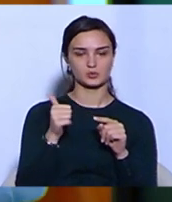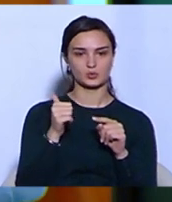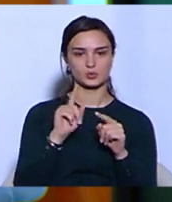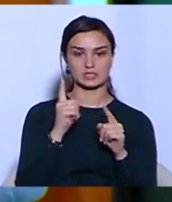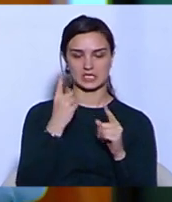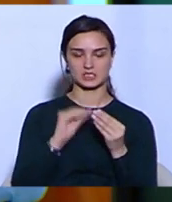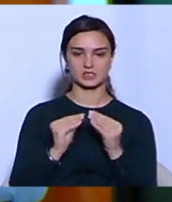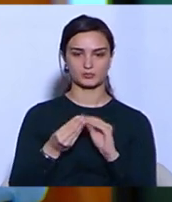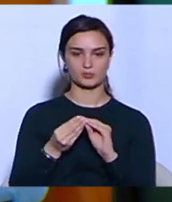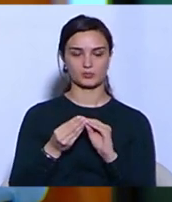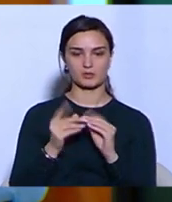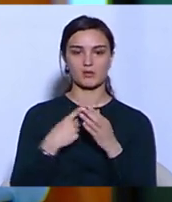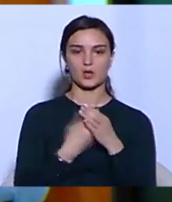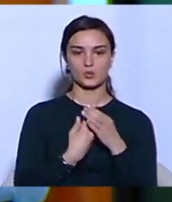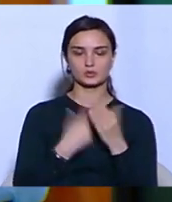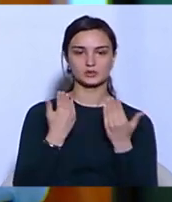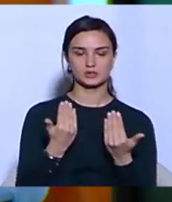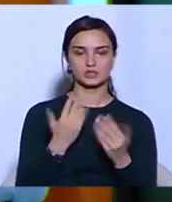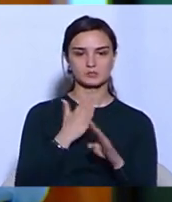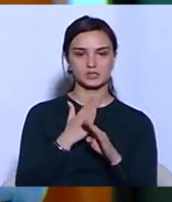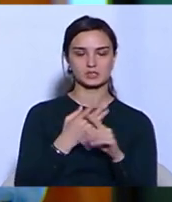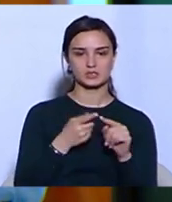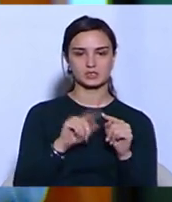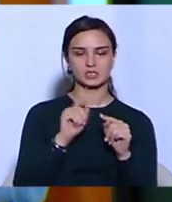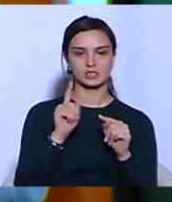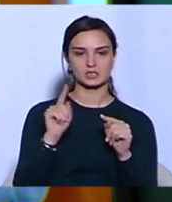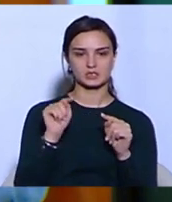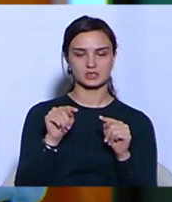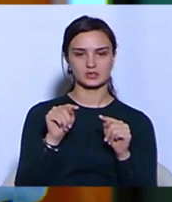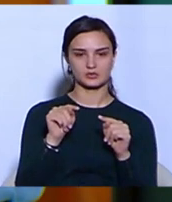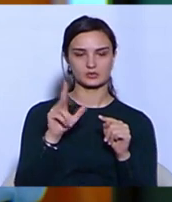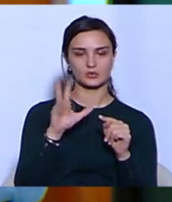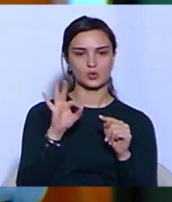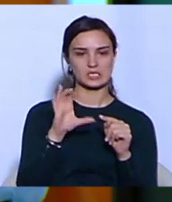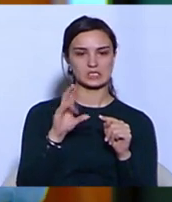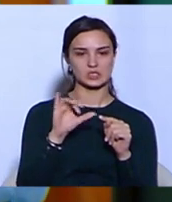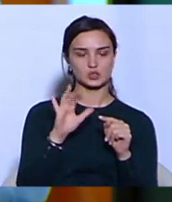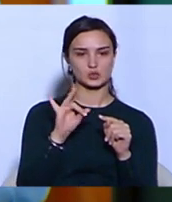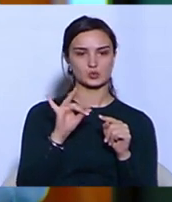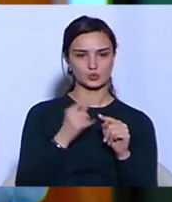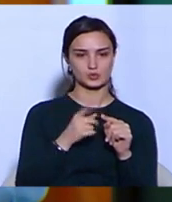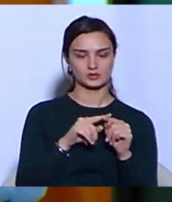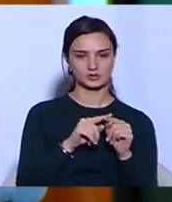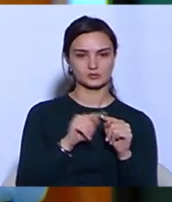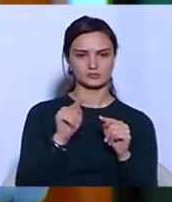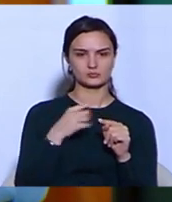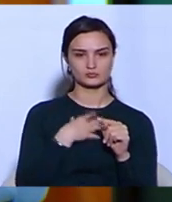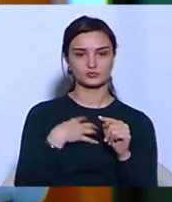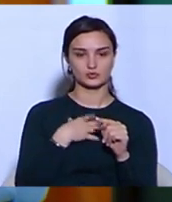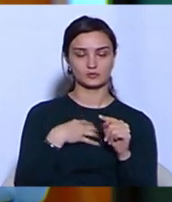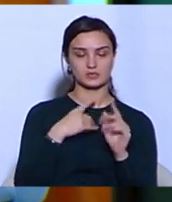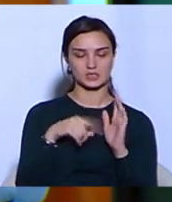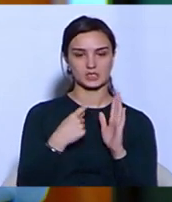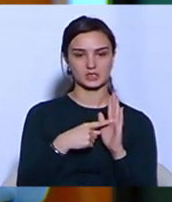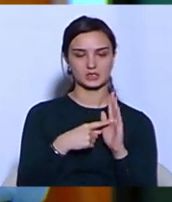სფეროს პრობლემა. აუტიზმის სპექტრის აშლილობა, ეს არის რაღაცა ესეთი ჰოლისტური, მიდგომით ჭრილში განსახილველი